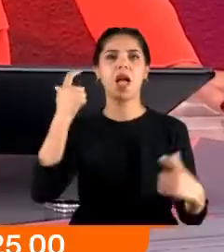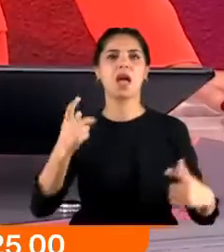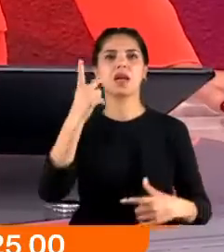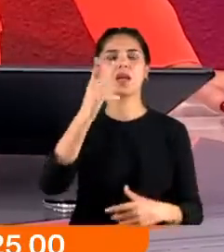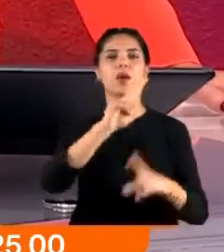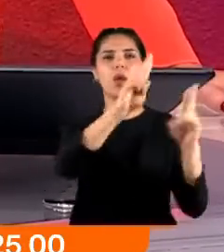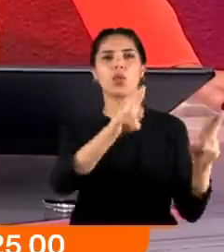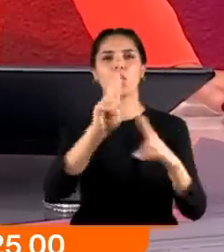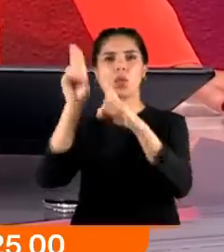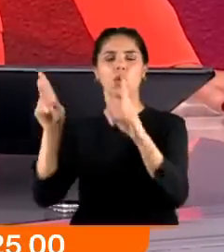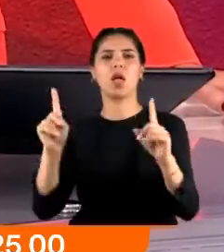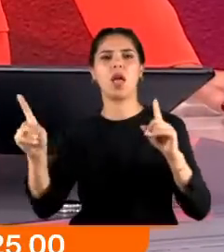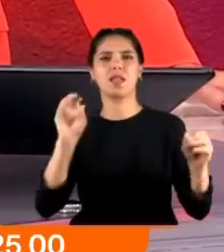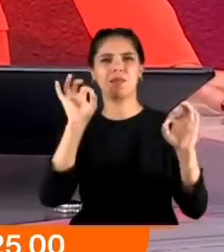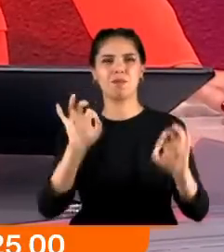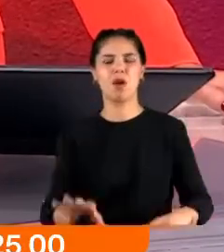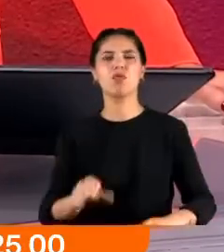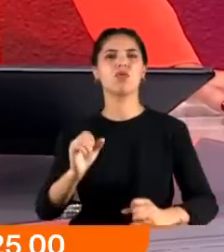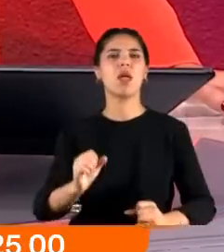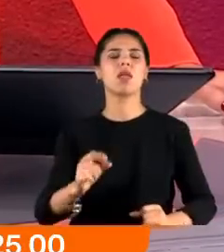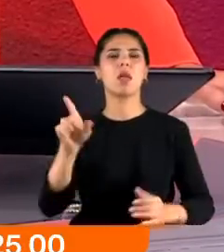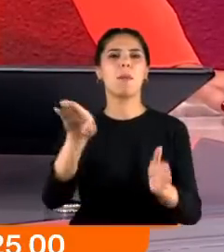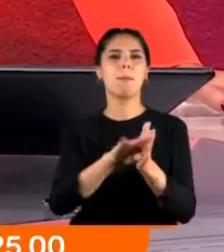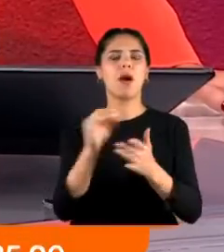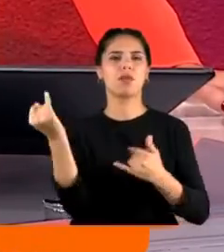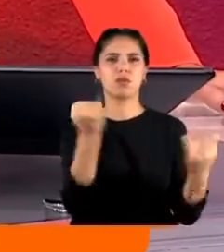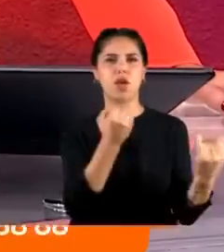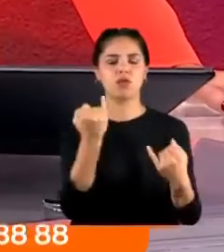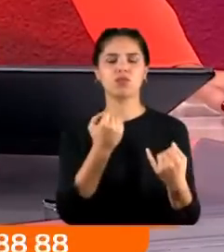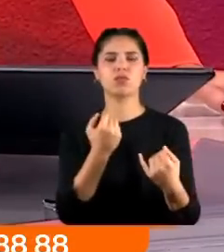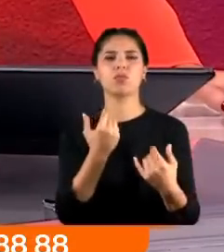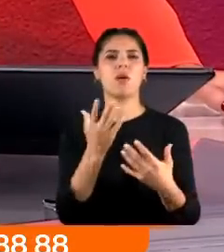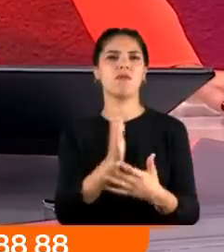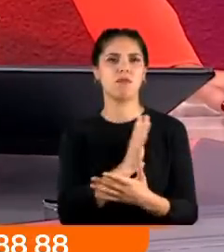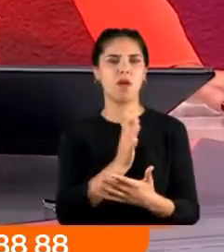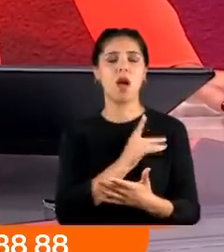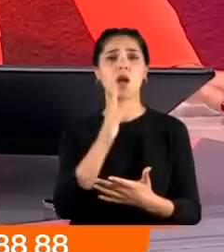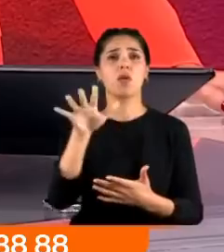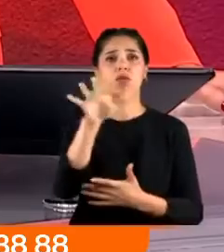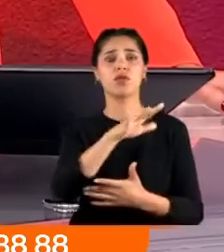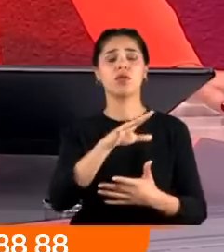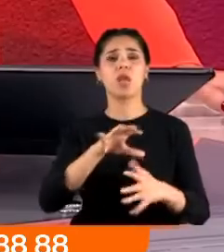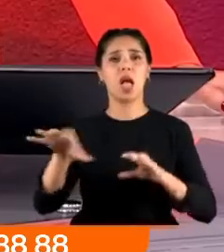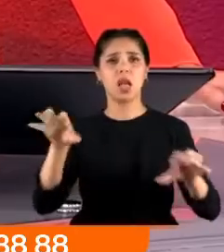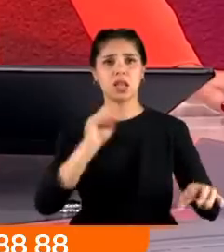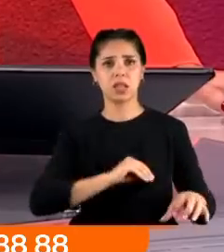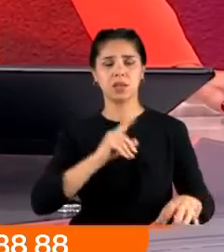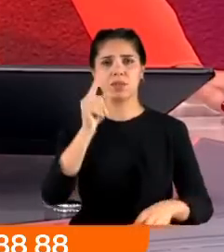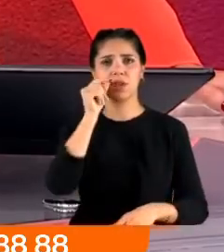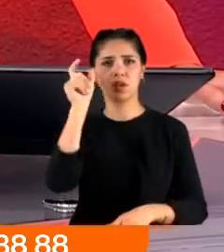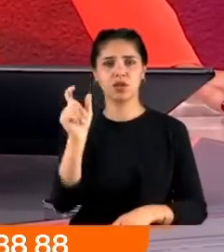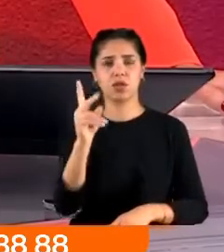Ankara'da iki esnaf arasında başlayan park yeri tartışmasında kan döküldü. Çevredekiler onları ayırdıklarını sandı ama içlerinden